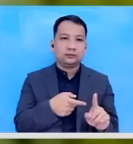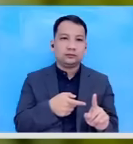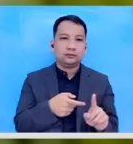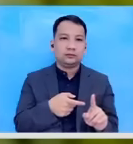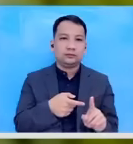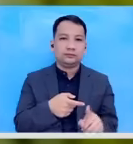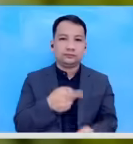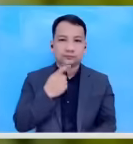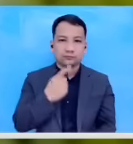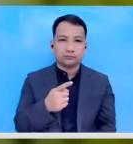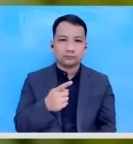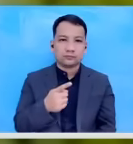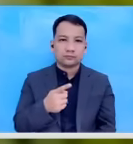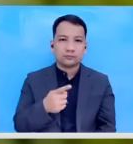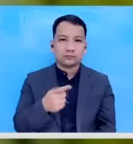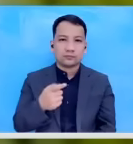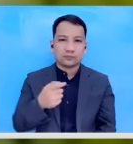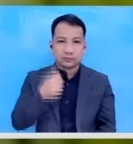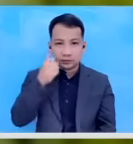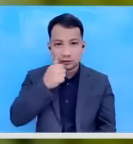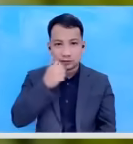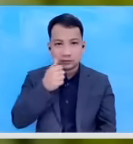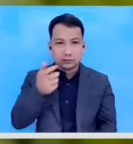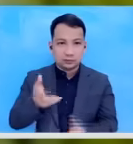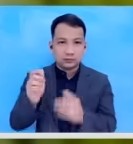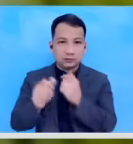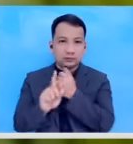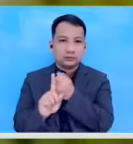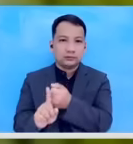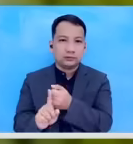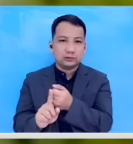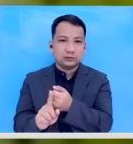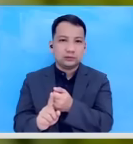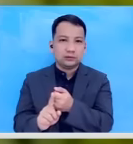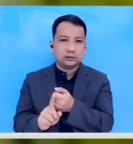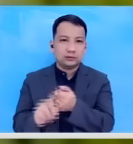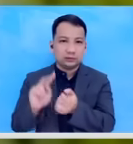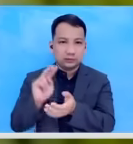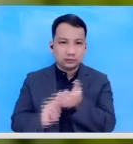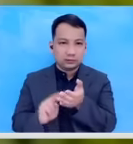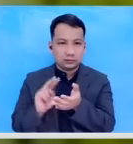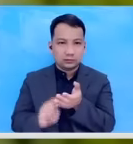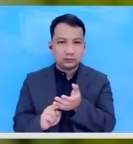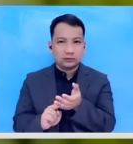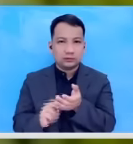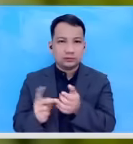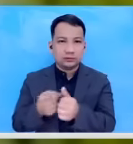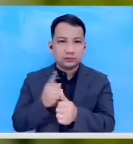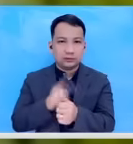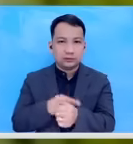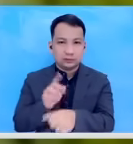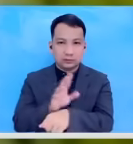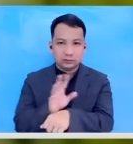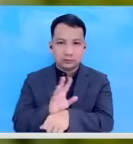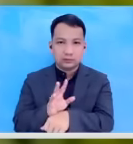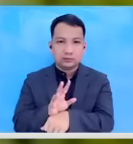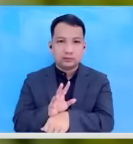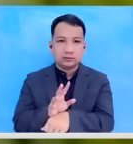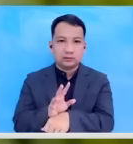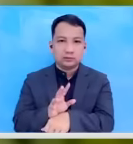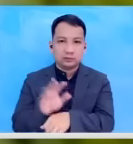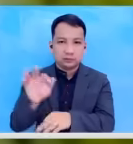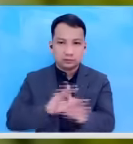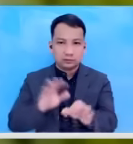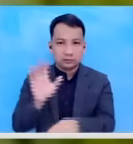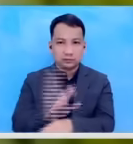parang kinaya-kaya lang siya nung girl, tapos sinayaan niya parang basahan na lang siya for the first part of the pelikula na parang tinapaktapakan siya. Sabi ko,